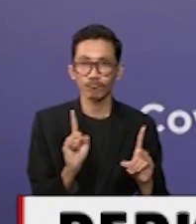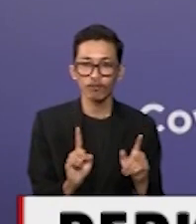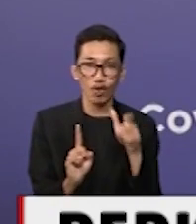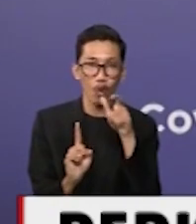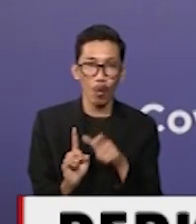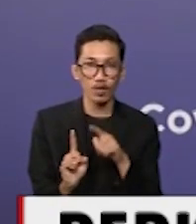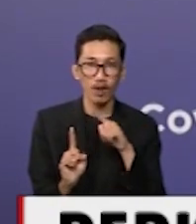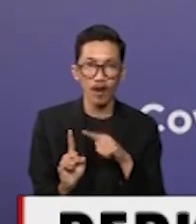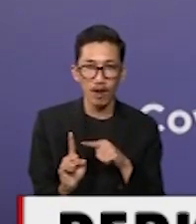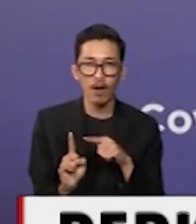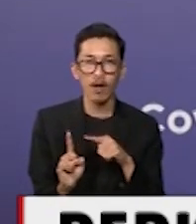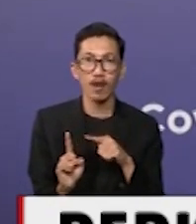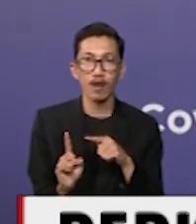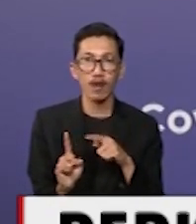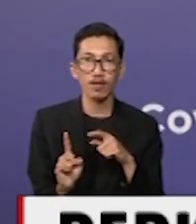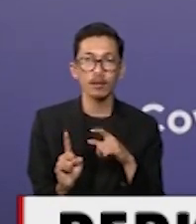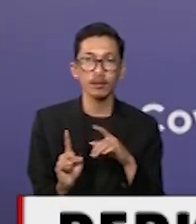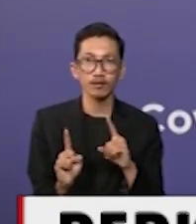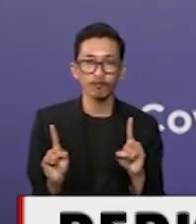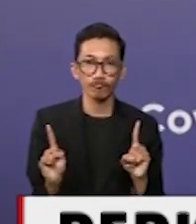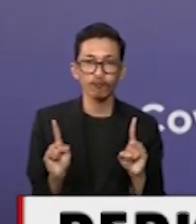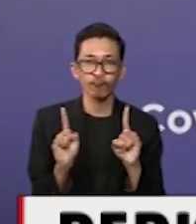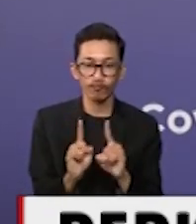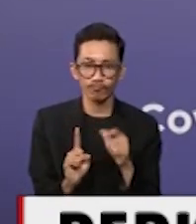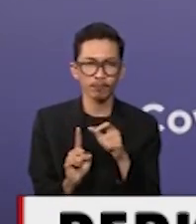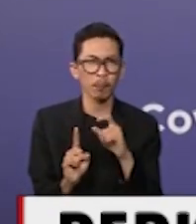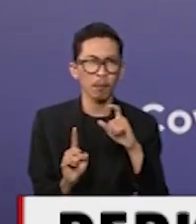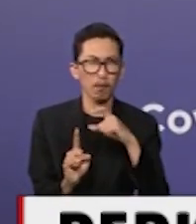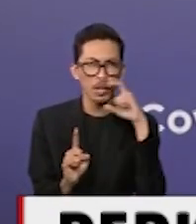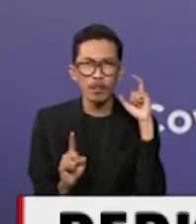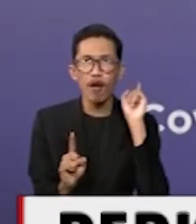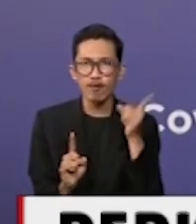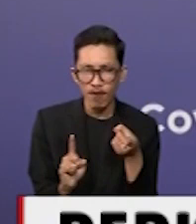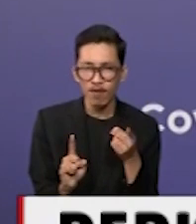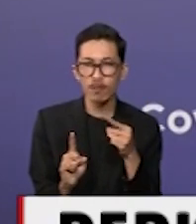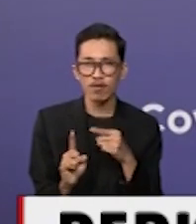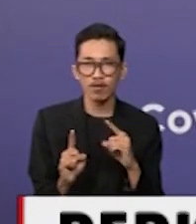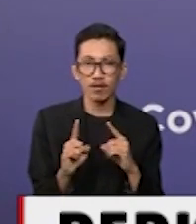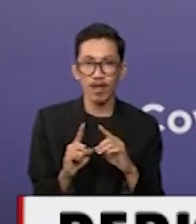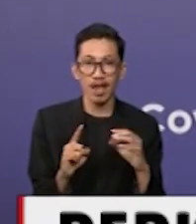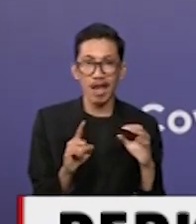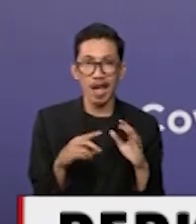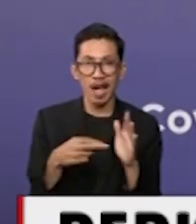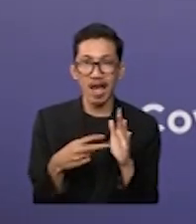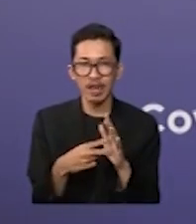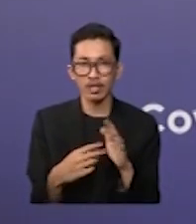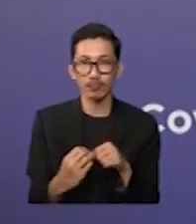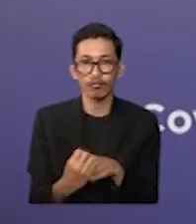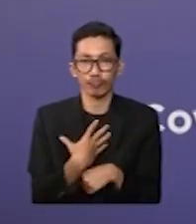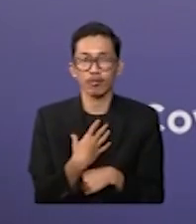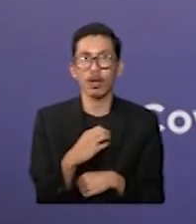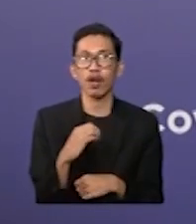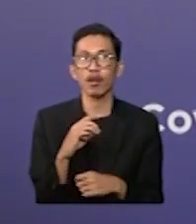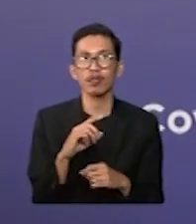lain yang rentan pada kontak dekatnya menggunakan masker, penularan akan turun menjadi sekitar